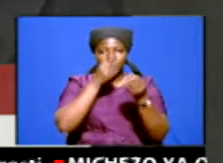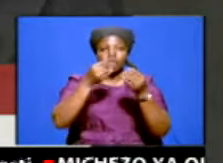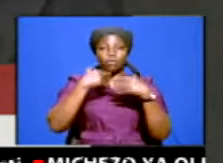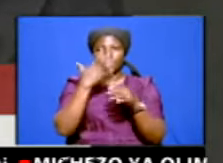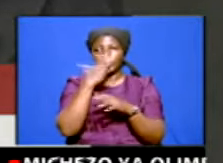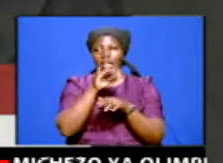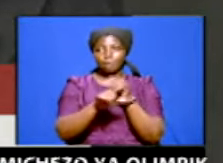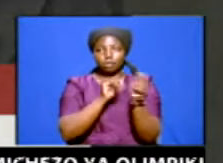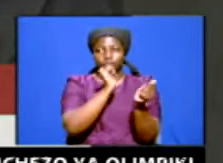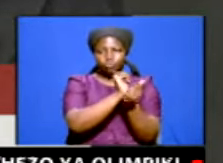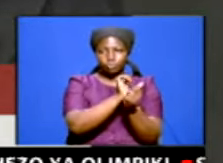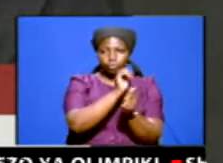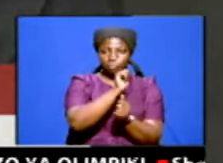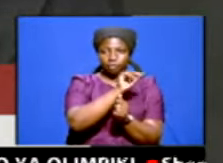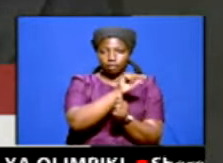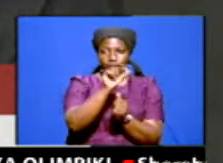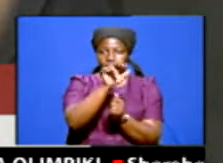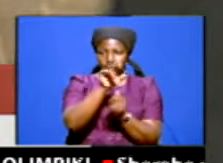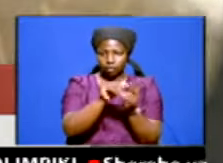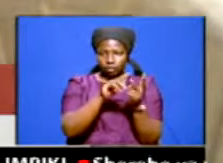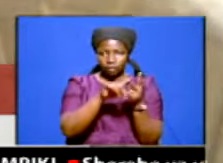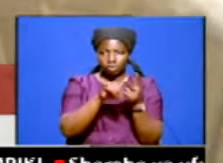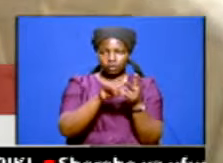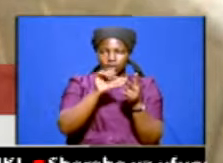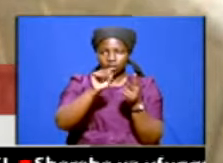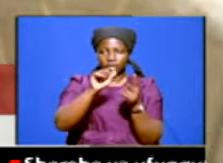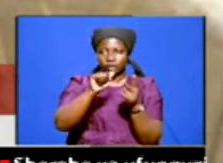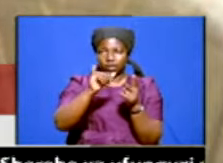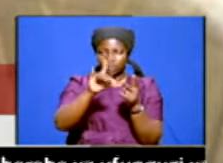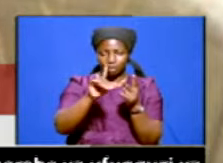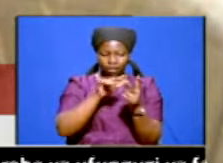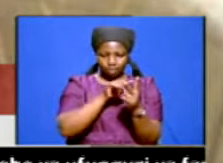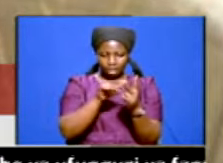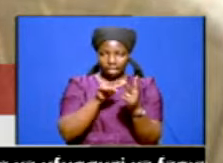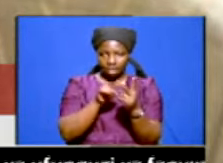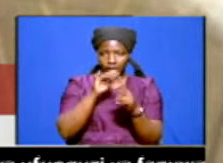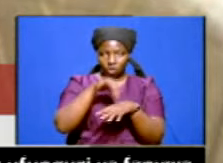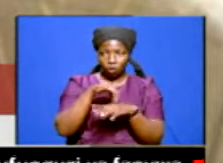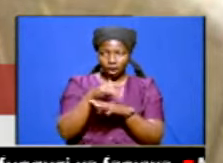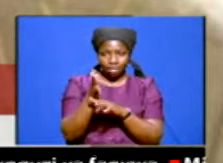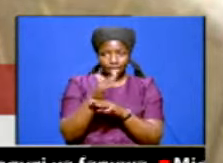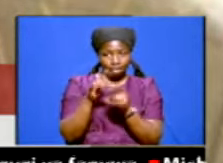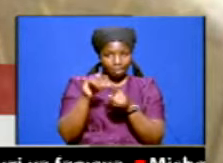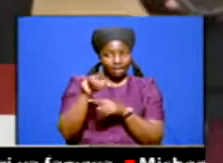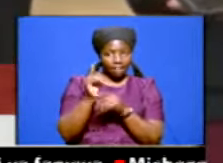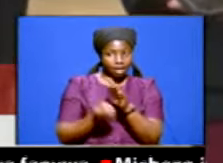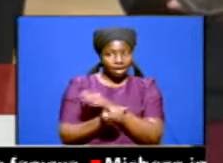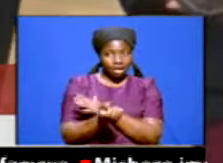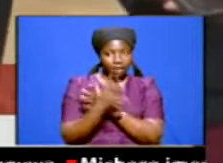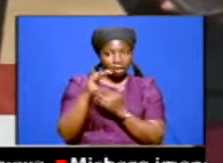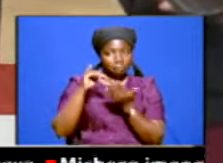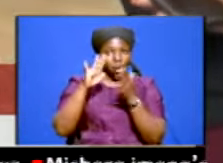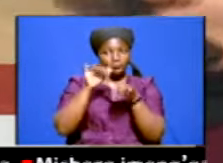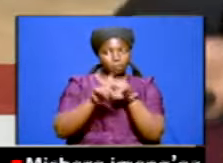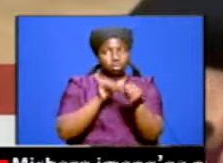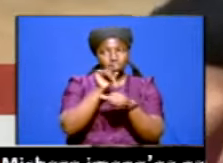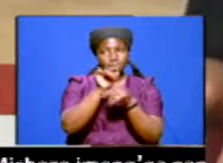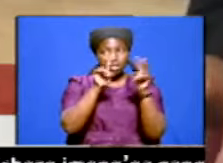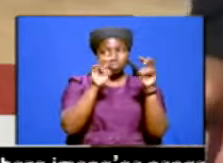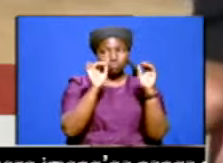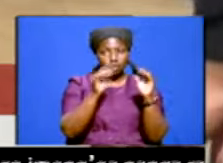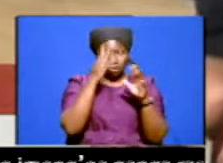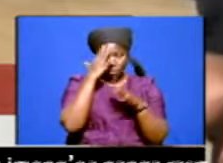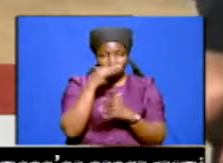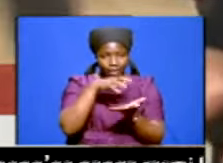Said Chitembwe siku ya Alhamisi. Hata hivyo hakuelezea zaidi kuhusu swala hilo, kwani kesi kuhusiana